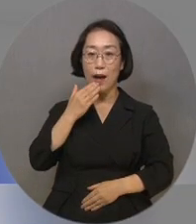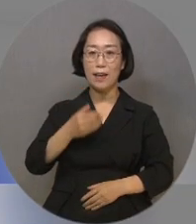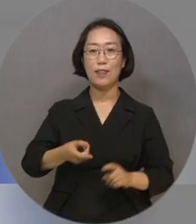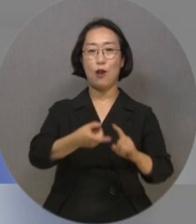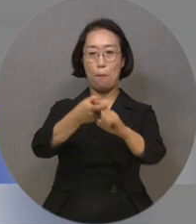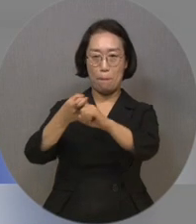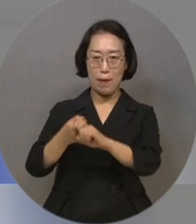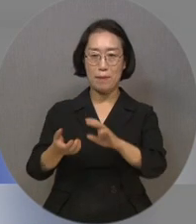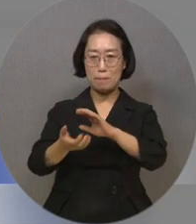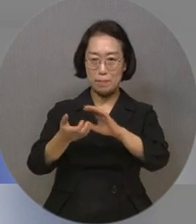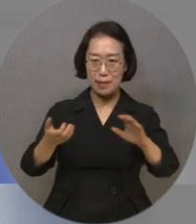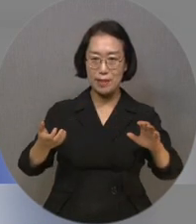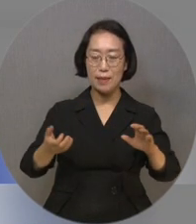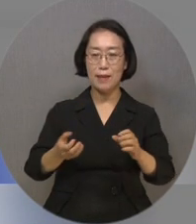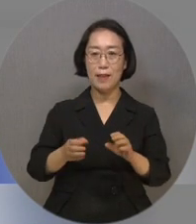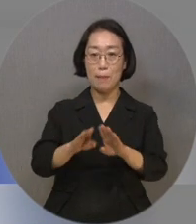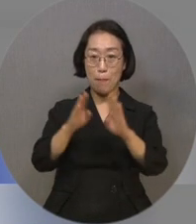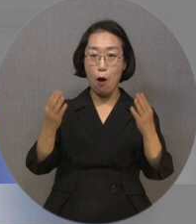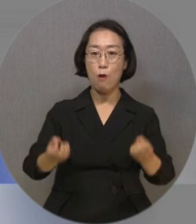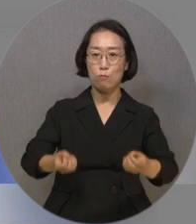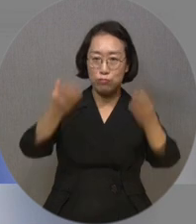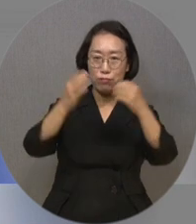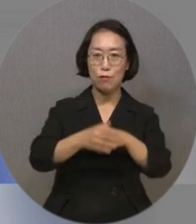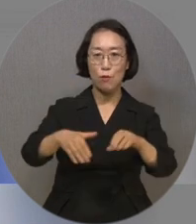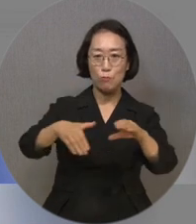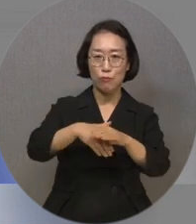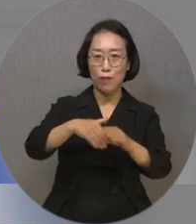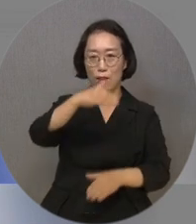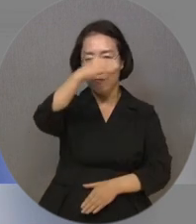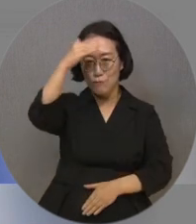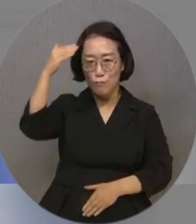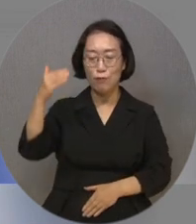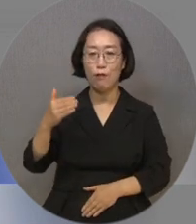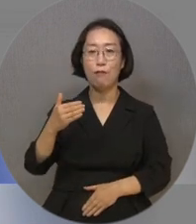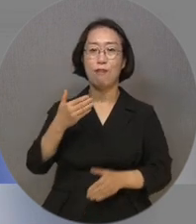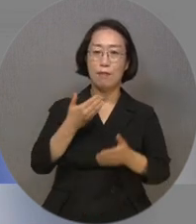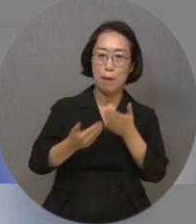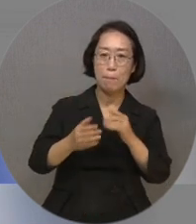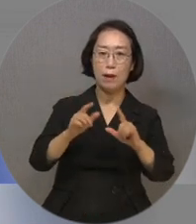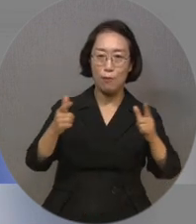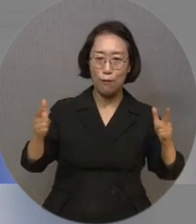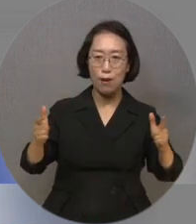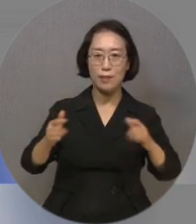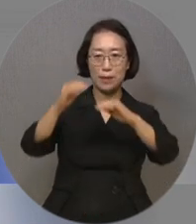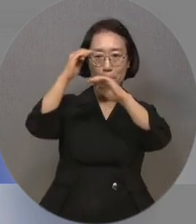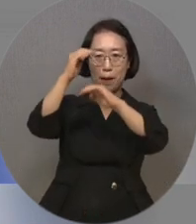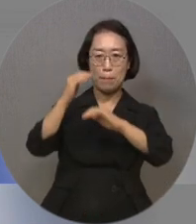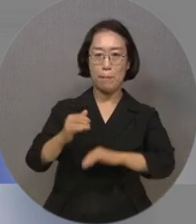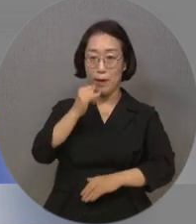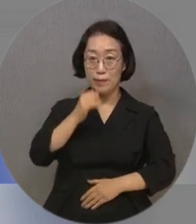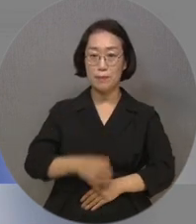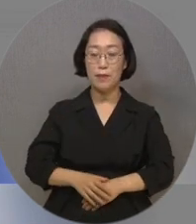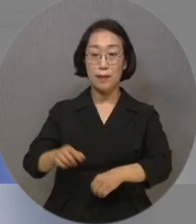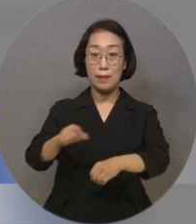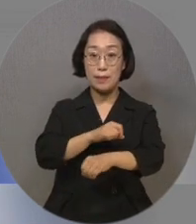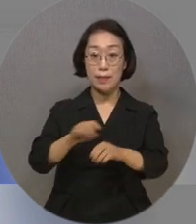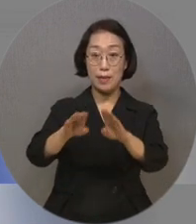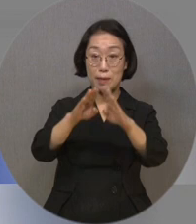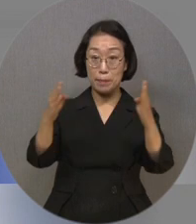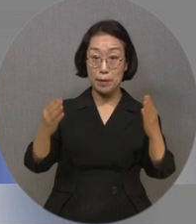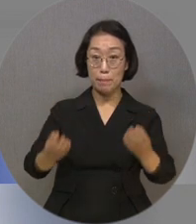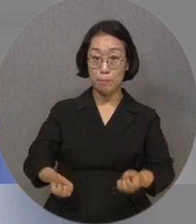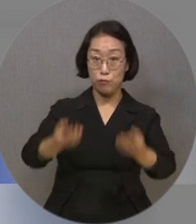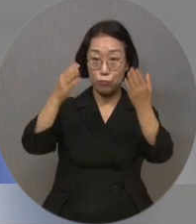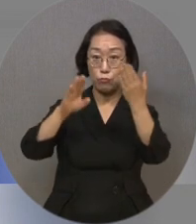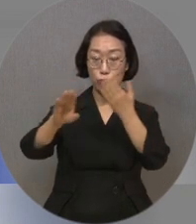등의 사전 행사와 개막식 문화 탐방 프로그램 전시회 등의 본 행사로 진행됩니다 특히 개막식 이후에는